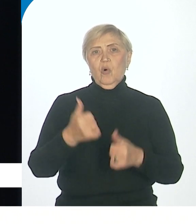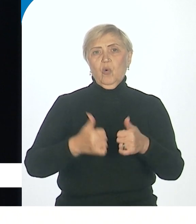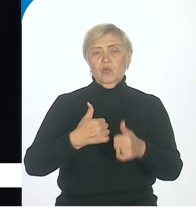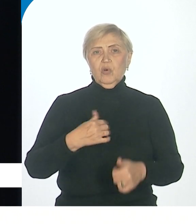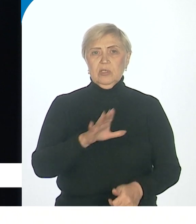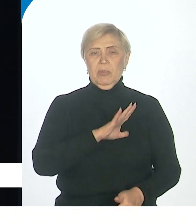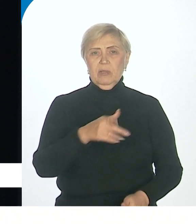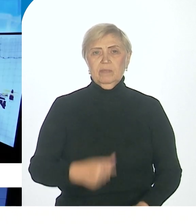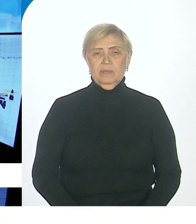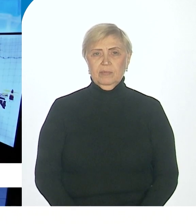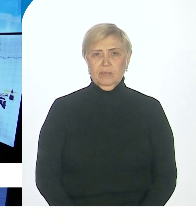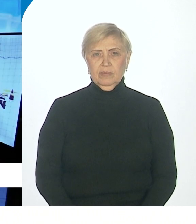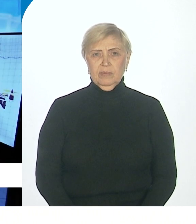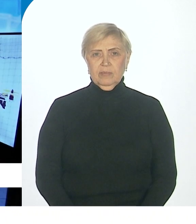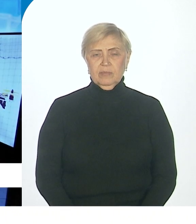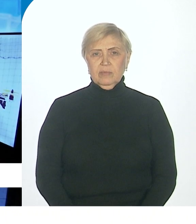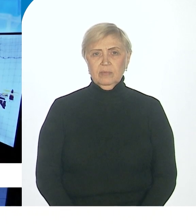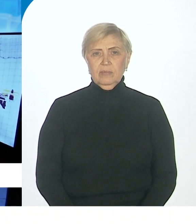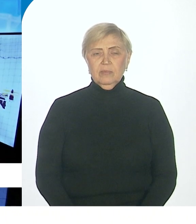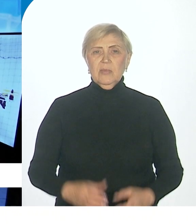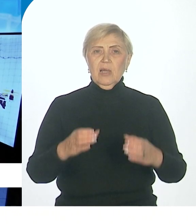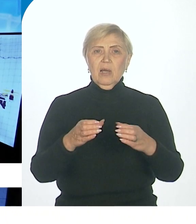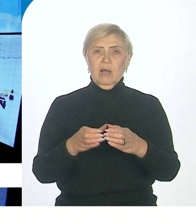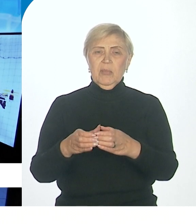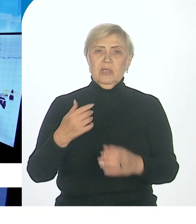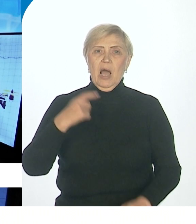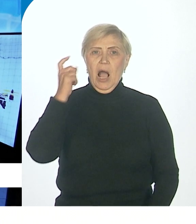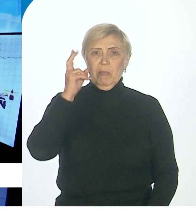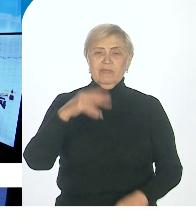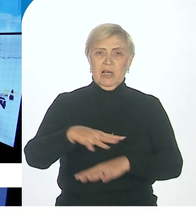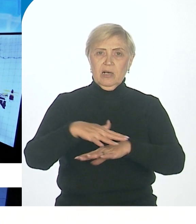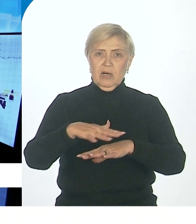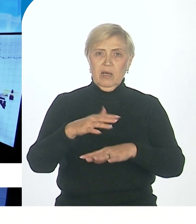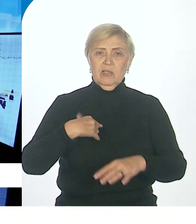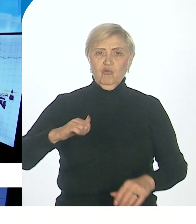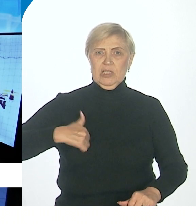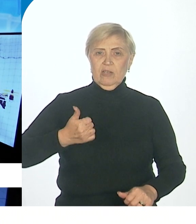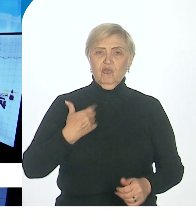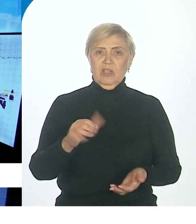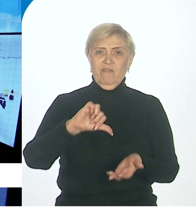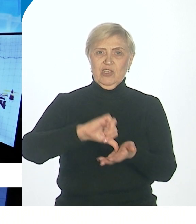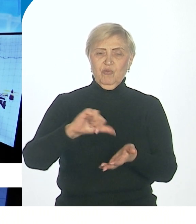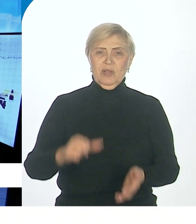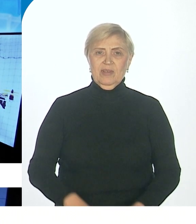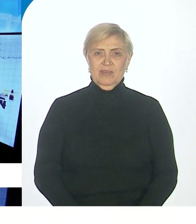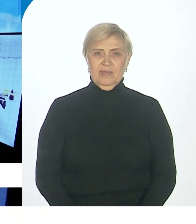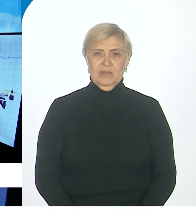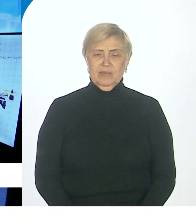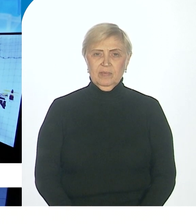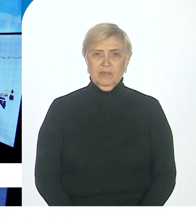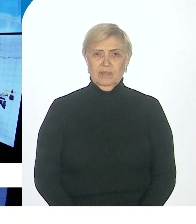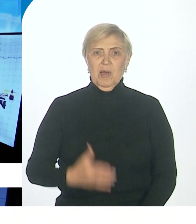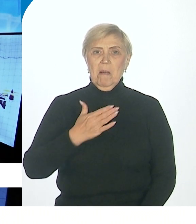Так. Да, команда Хабаровского края достойно выступила. Дмитрий стесняется, расскажите. Мы